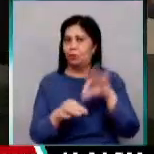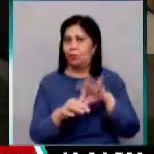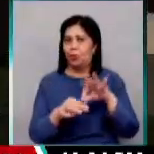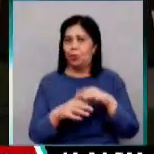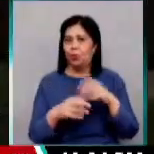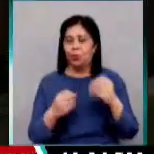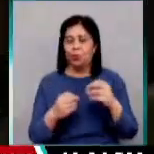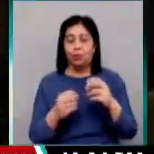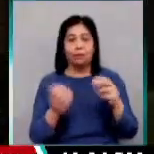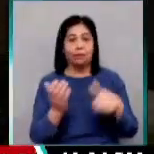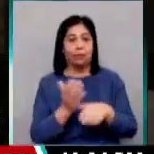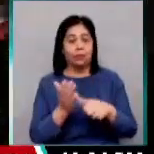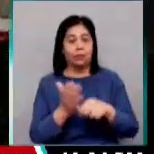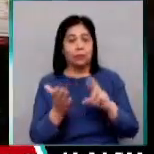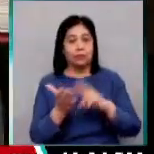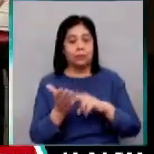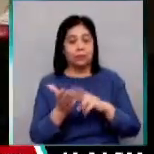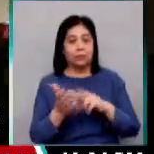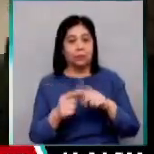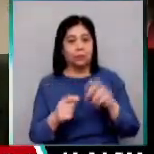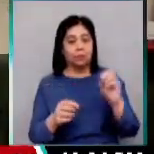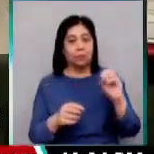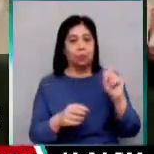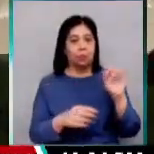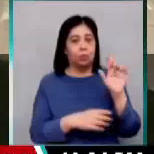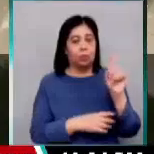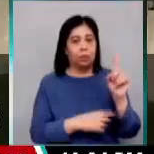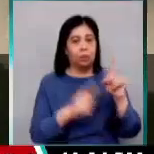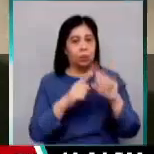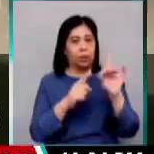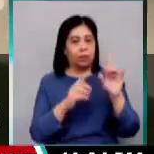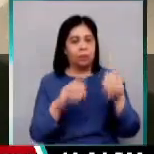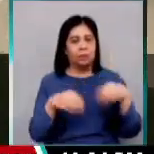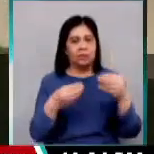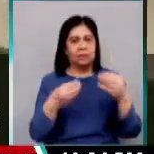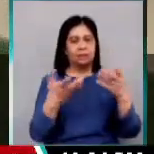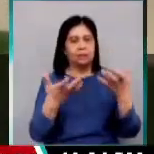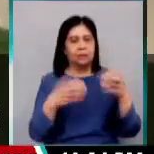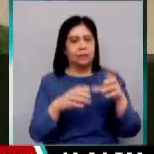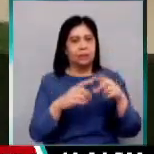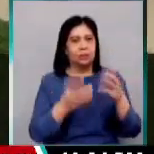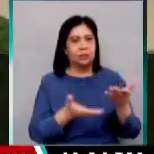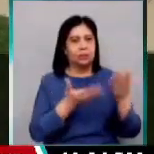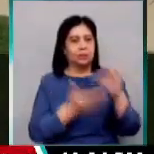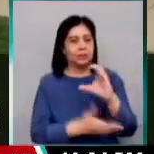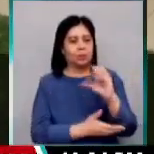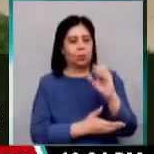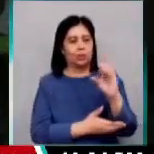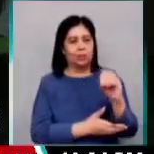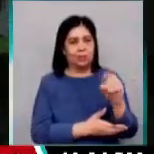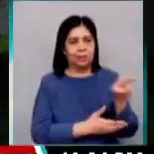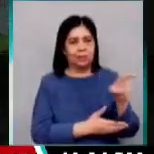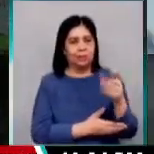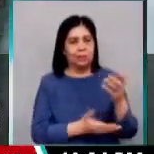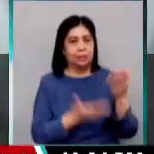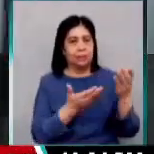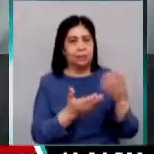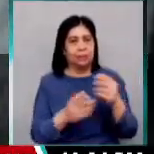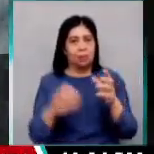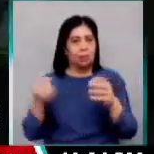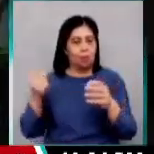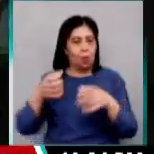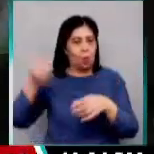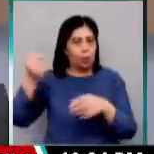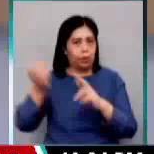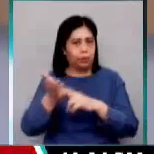mula October 1 hanggang October 8 para bigyan daan ang paghahain ng Certificate of Candidacy o COC ng mga gustong